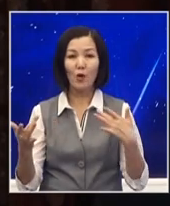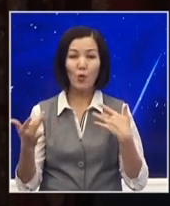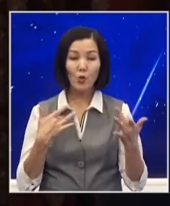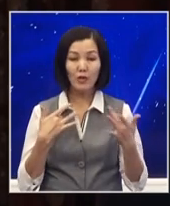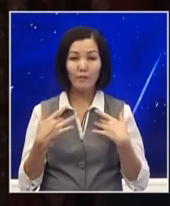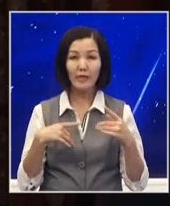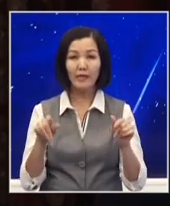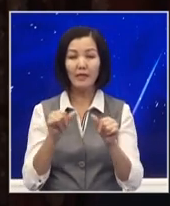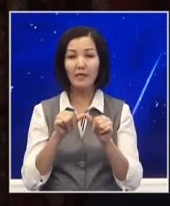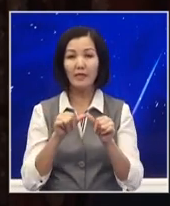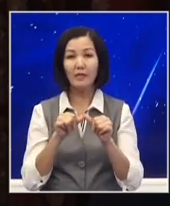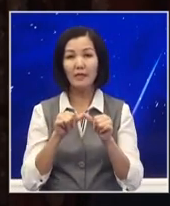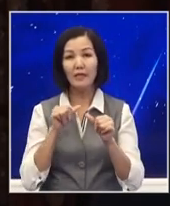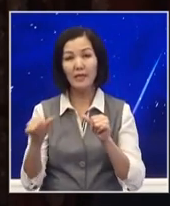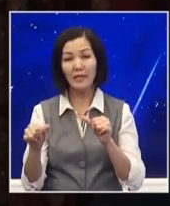ананың